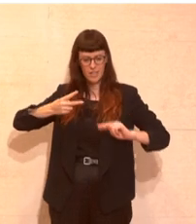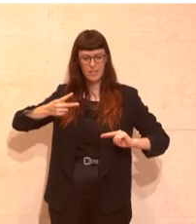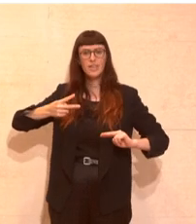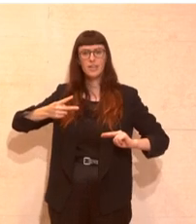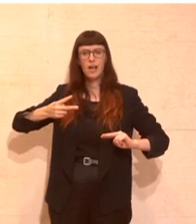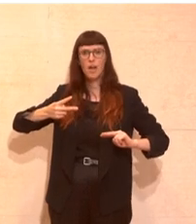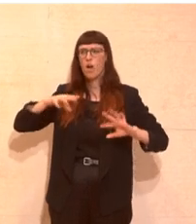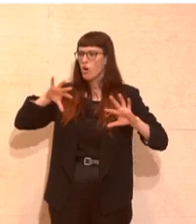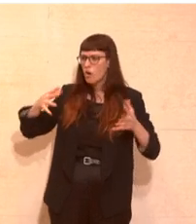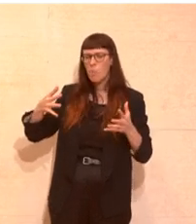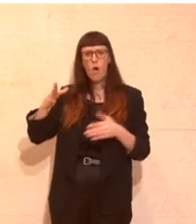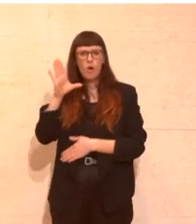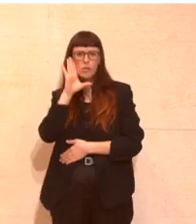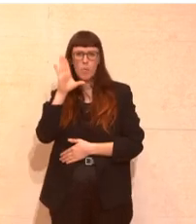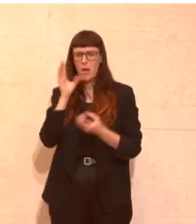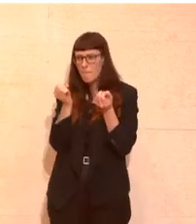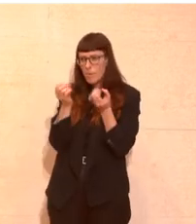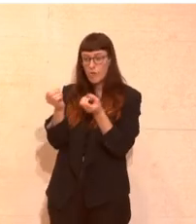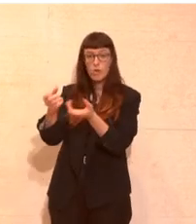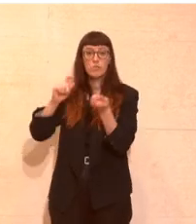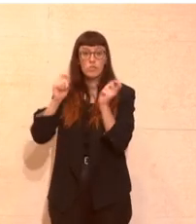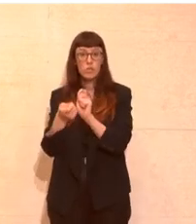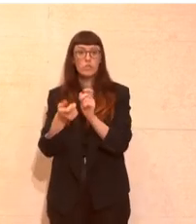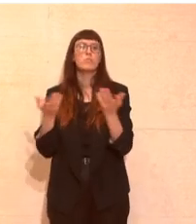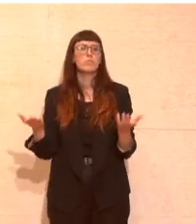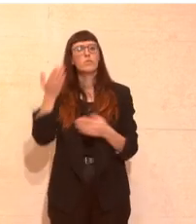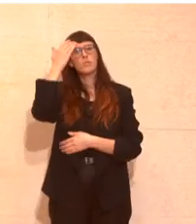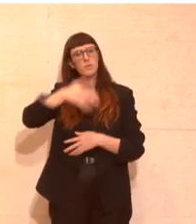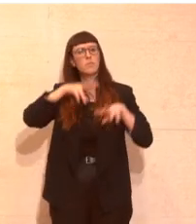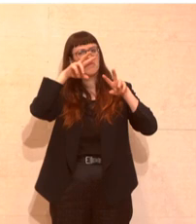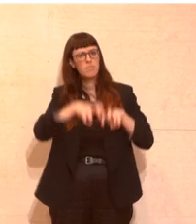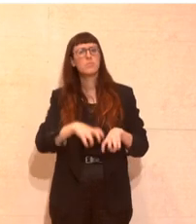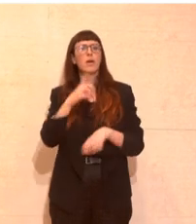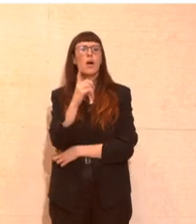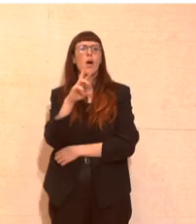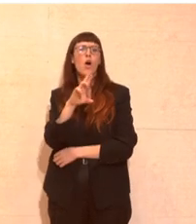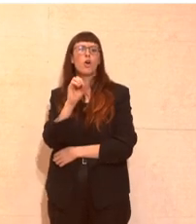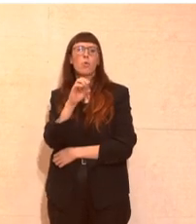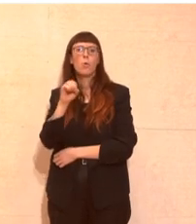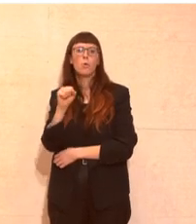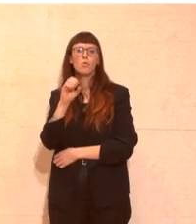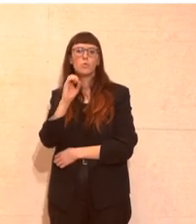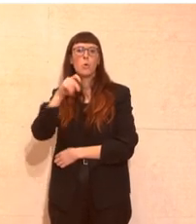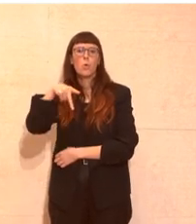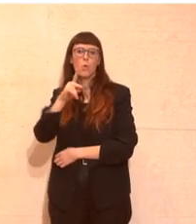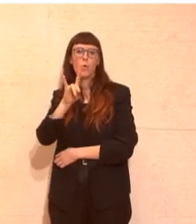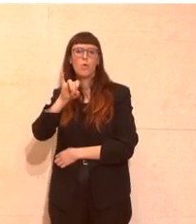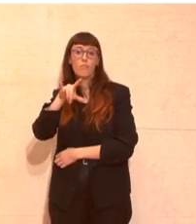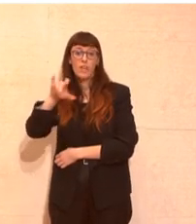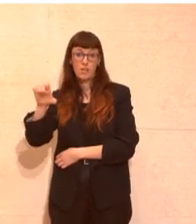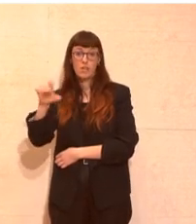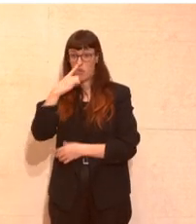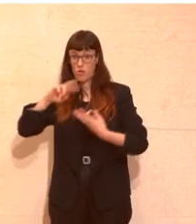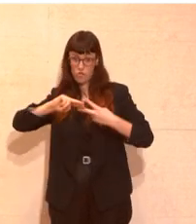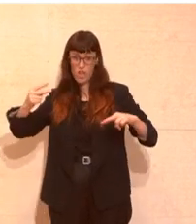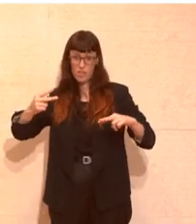processus éveil-sommeil. On étudie notamment la drosophile qui partage beaucoup de gènes avec nous et il a été récemment montré